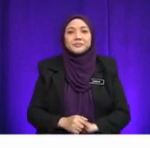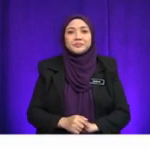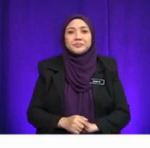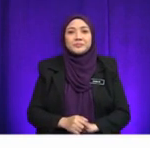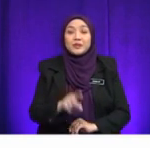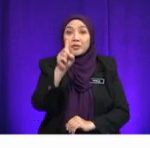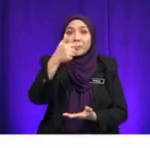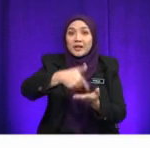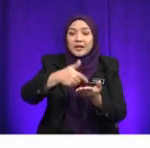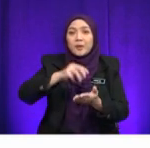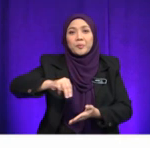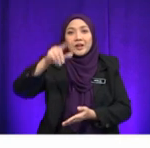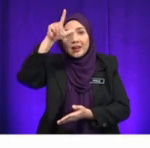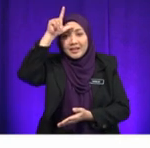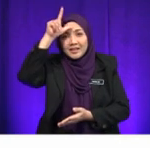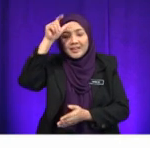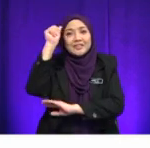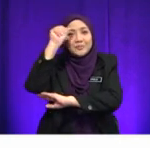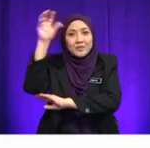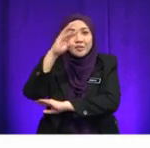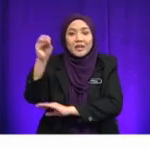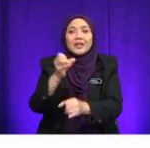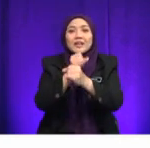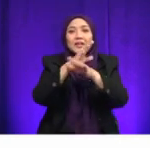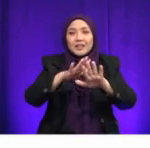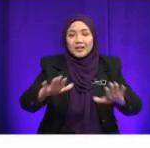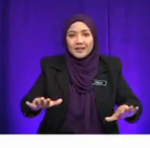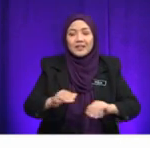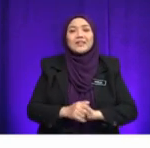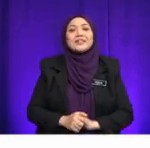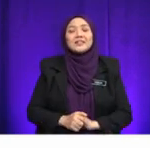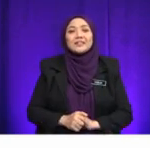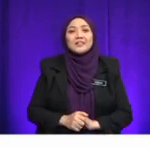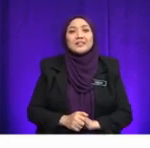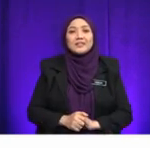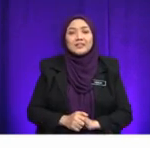Hai assalamualaikum dan selamat sejahtera saya Muhammad